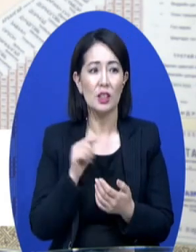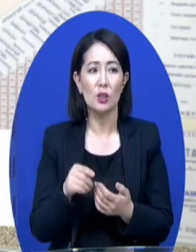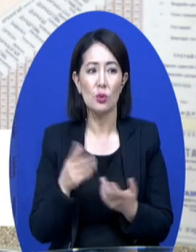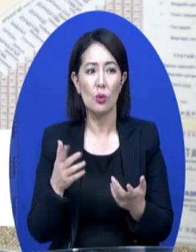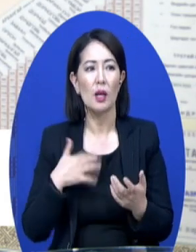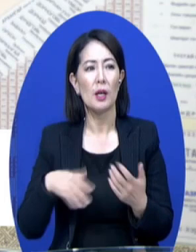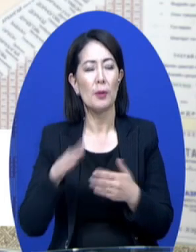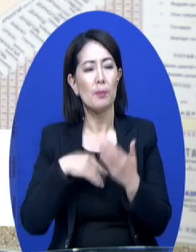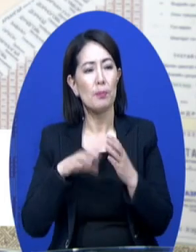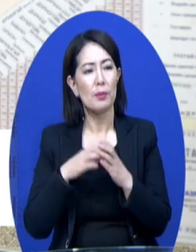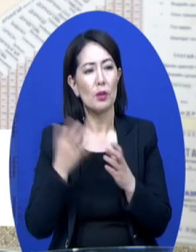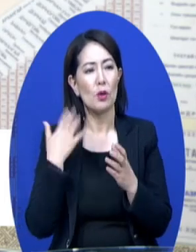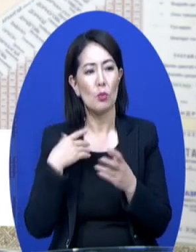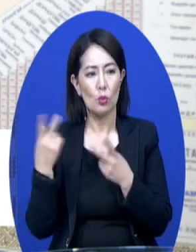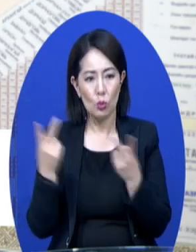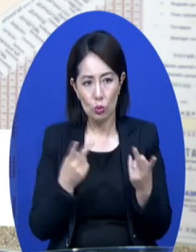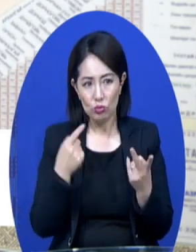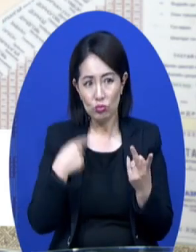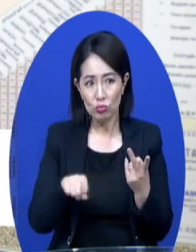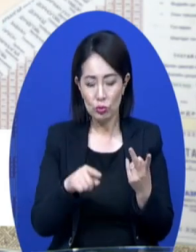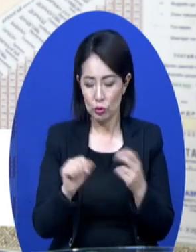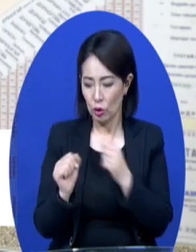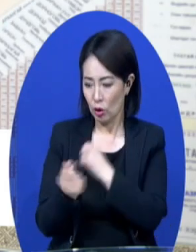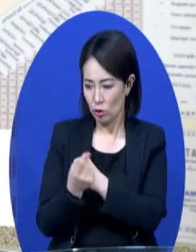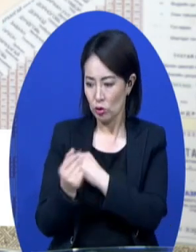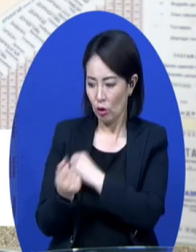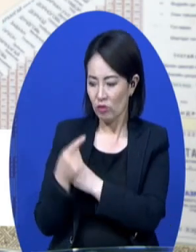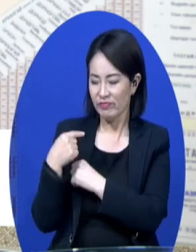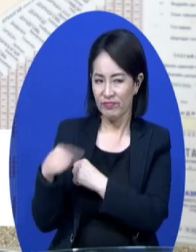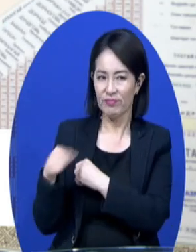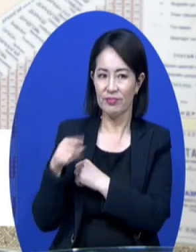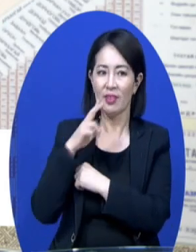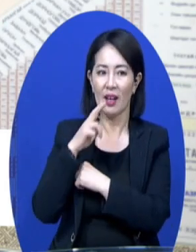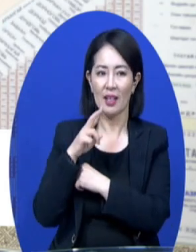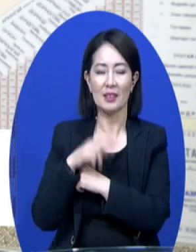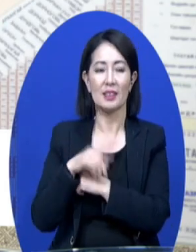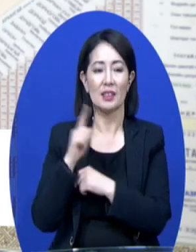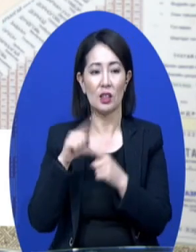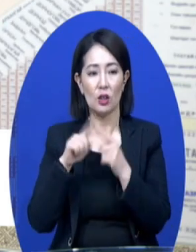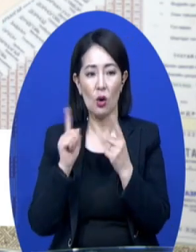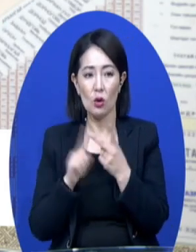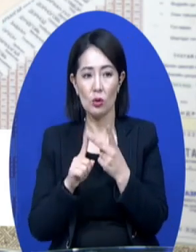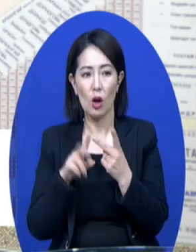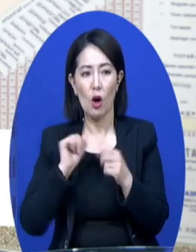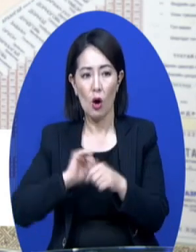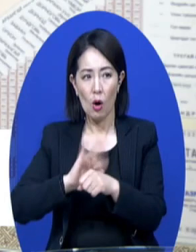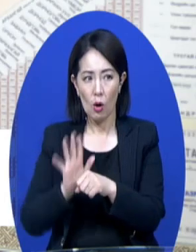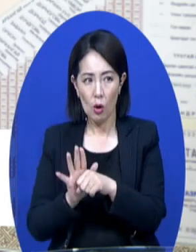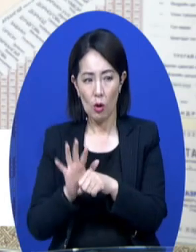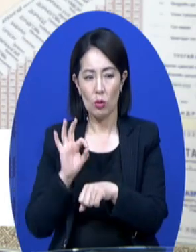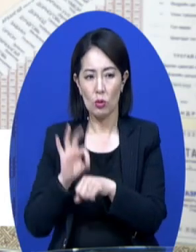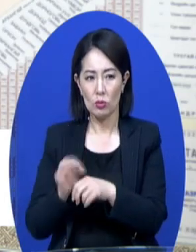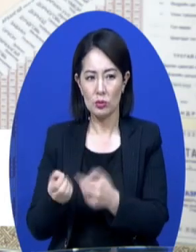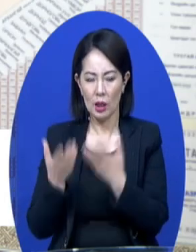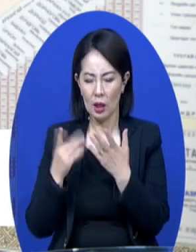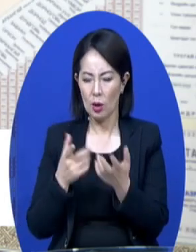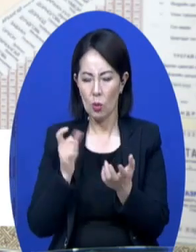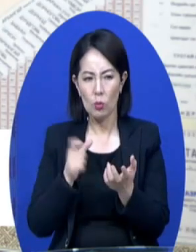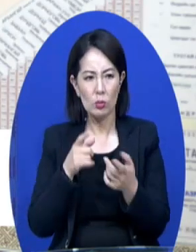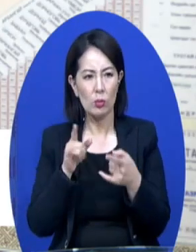бас бид нар үйлчлэгээнийх нь өөрийн одоо онцлог юм байна гэж хараад байгаа. Нэг хоёрдугаарт бас коронавирус гараад хэрэглэгчдэд